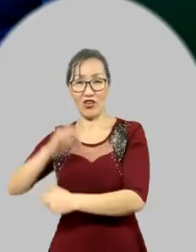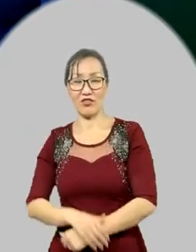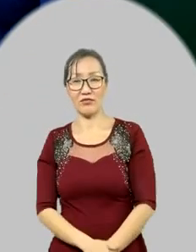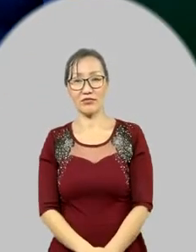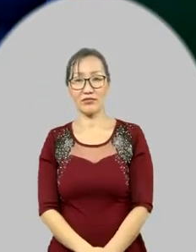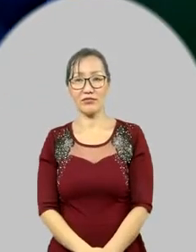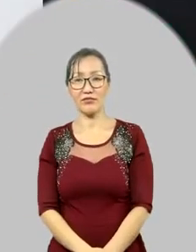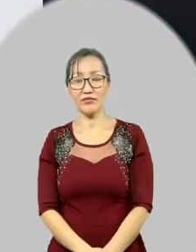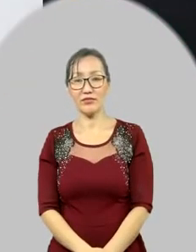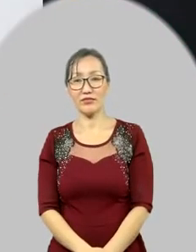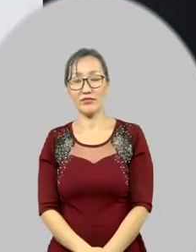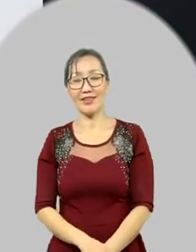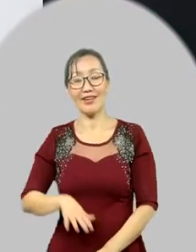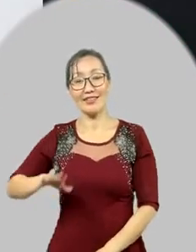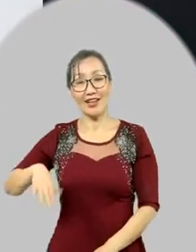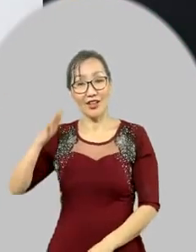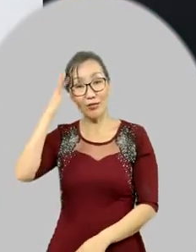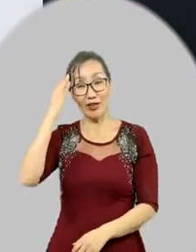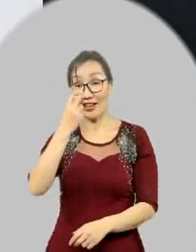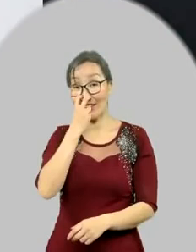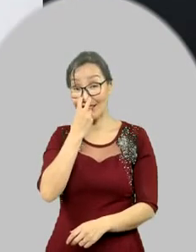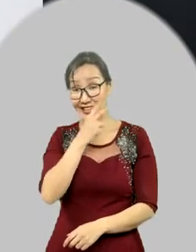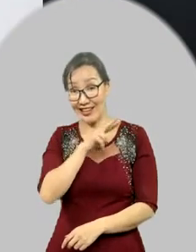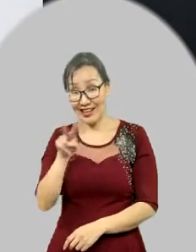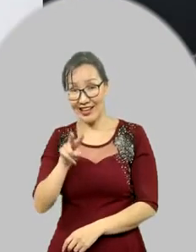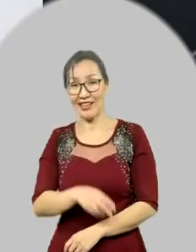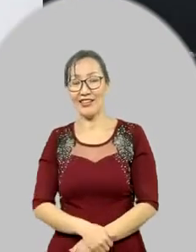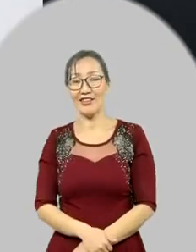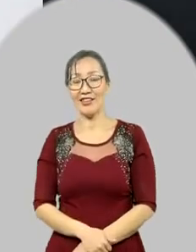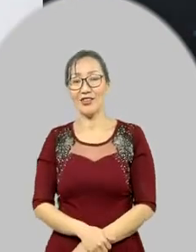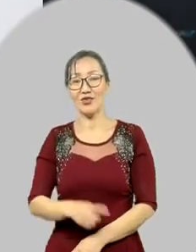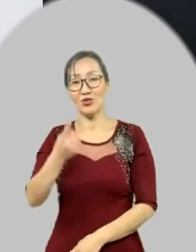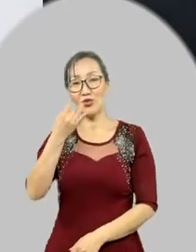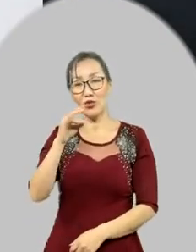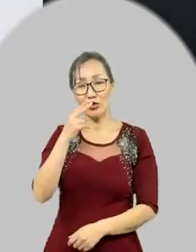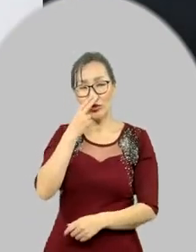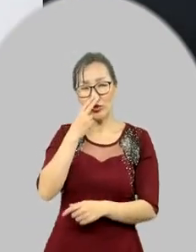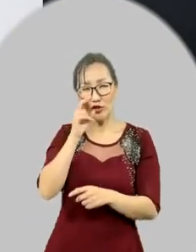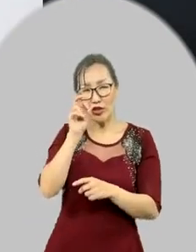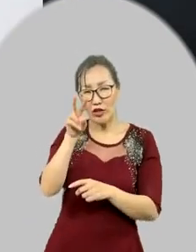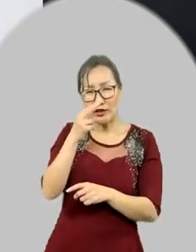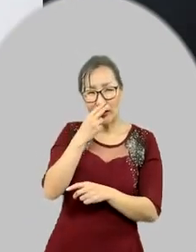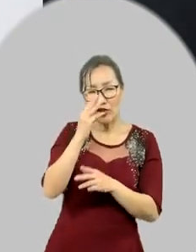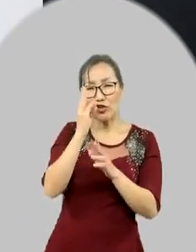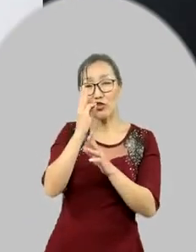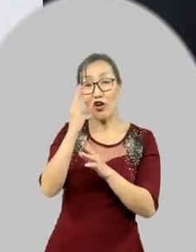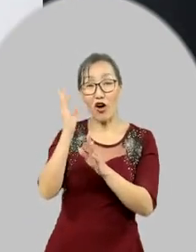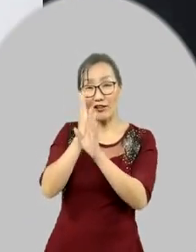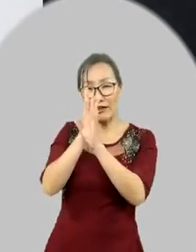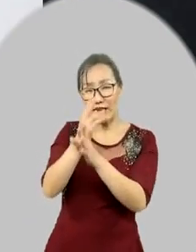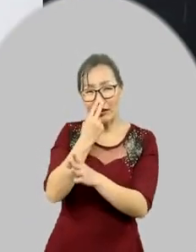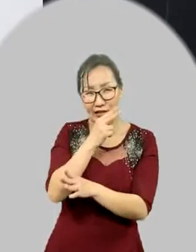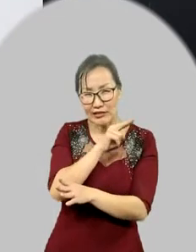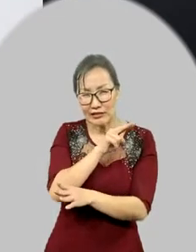За, юм байна. Дараагийн бодлогыг ажиглая. Зүү тогтлыг олоод тоон дарааллыг үргэлжлүүлээрэй.